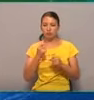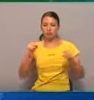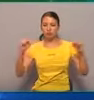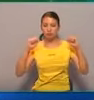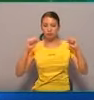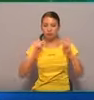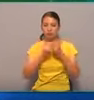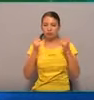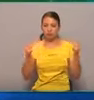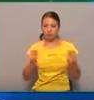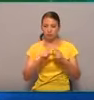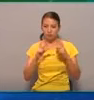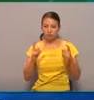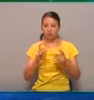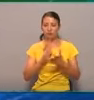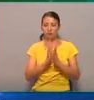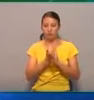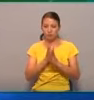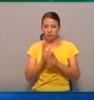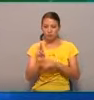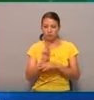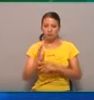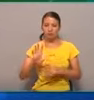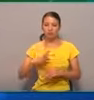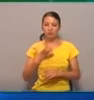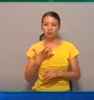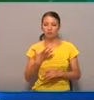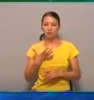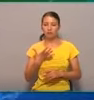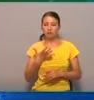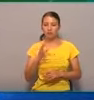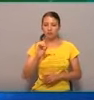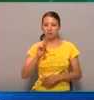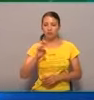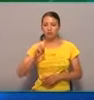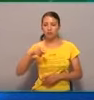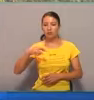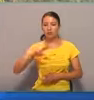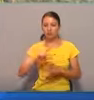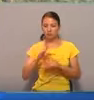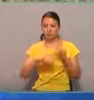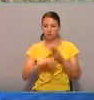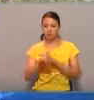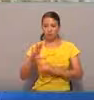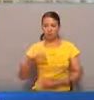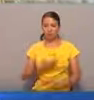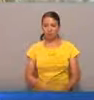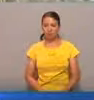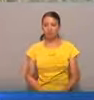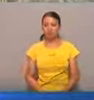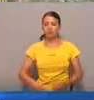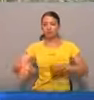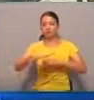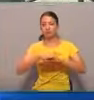бері мынау саябақтардың бәрі ремонтталды, мынау батырлар аллеясы салынды, көп жұмыстар атқарылды.